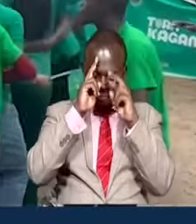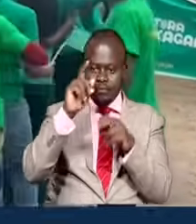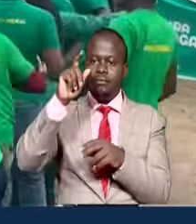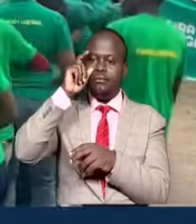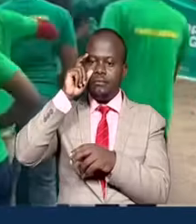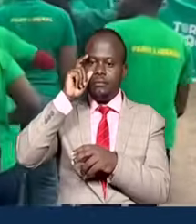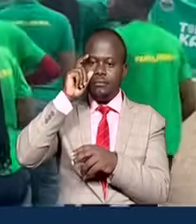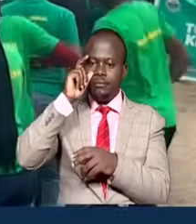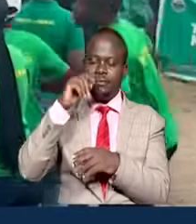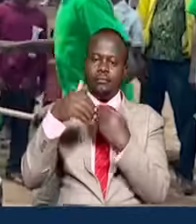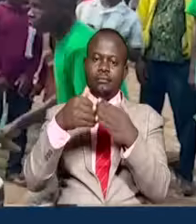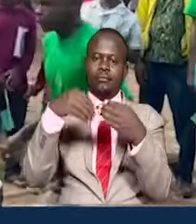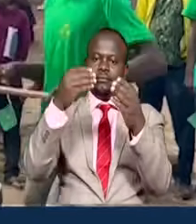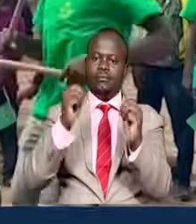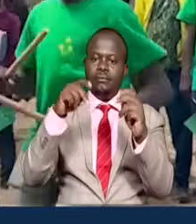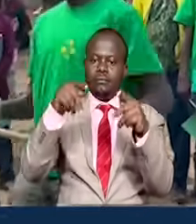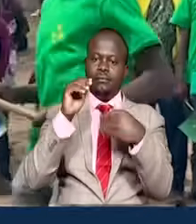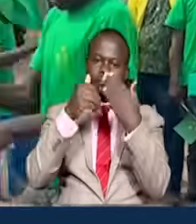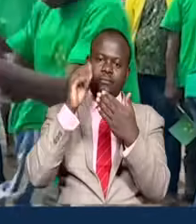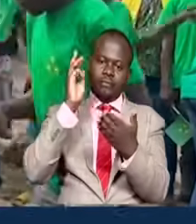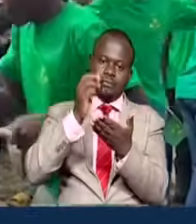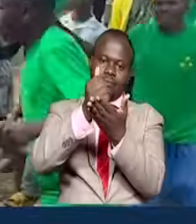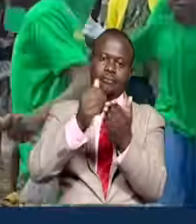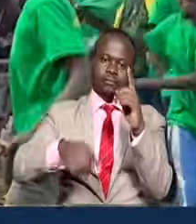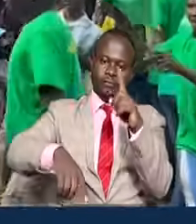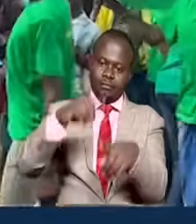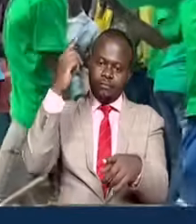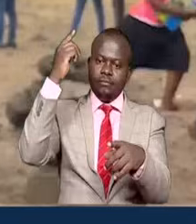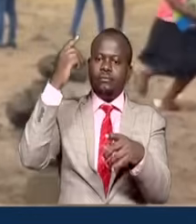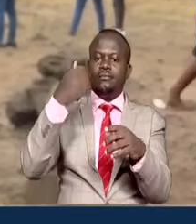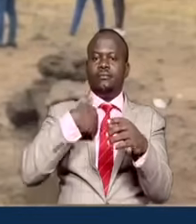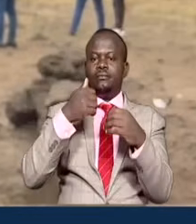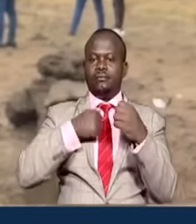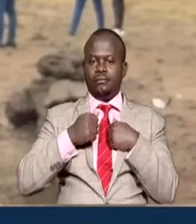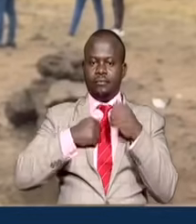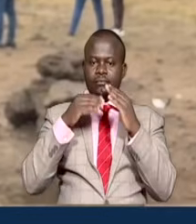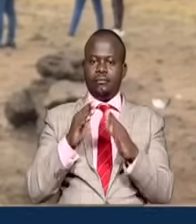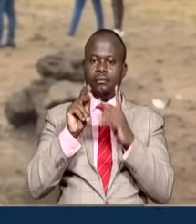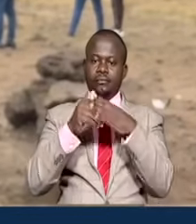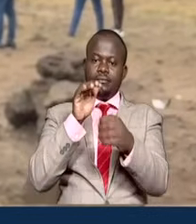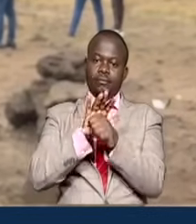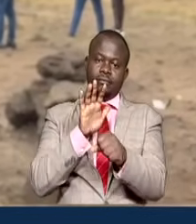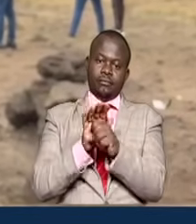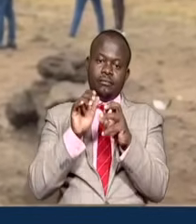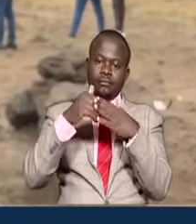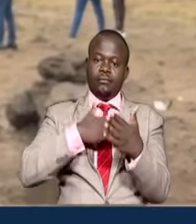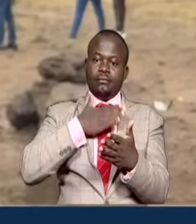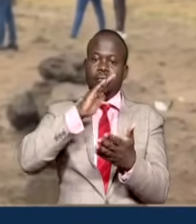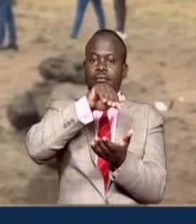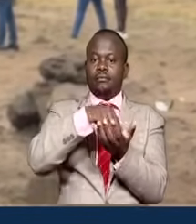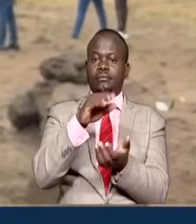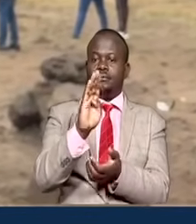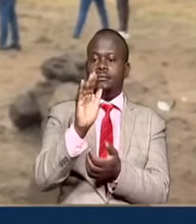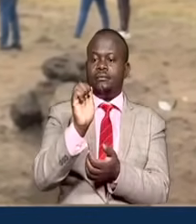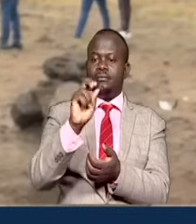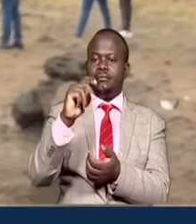Kagame, bamuhe n'abadepite bazamufasha kwisa imihigo myiza afitiye abanyarwanda. Imbaga abaturage benshi bishimye hano muri santere ya Byangabo